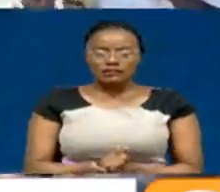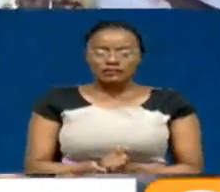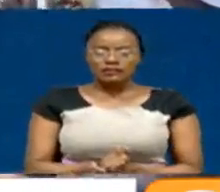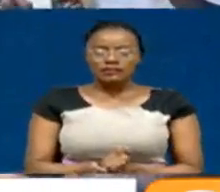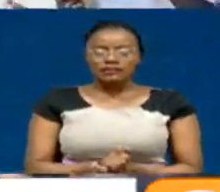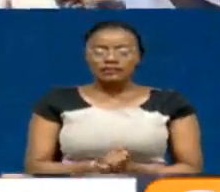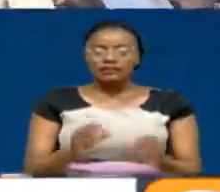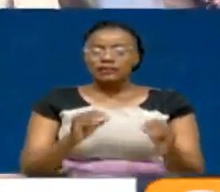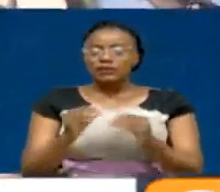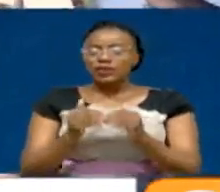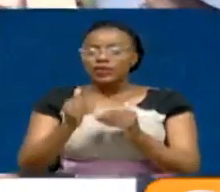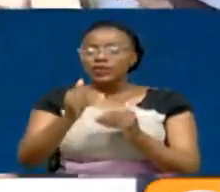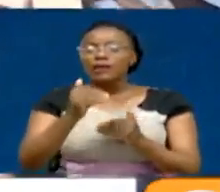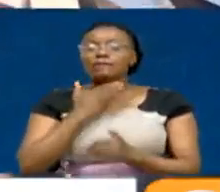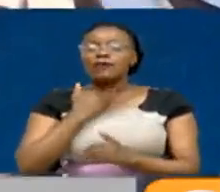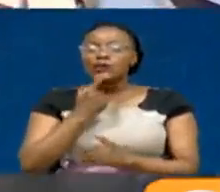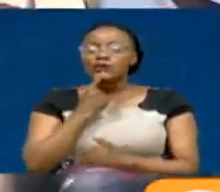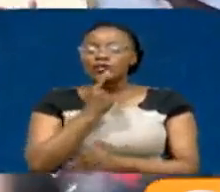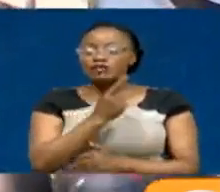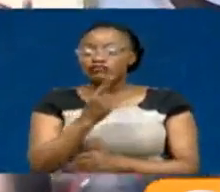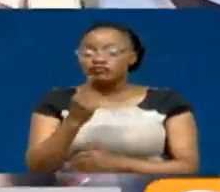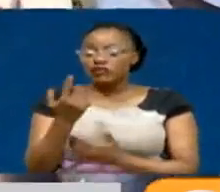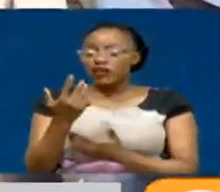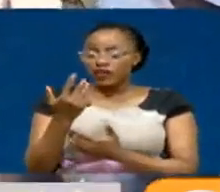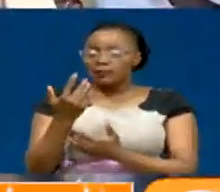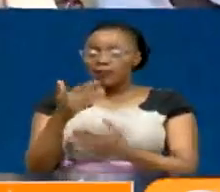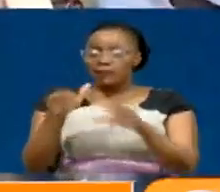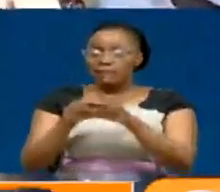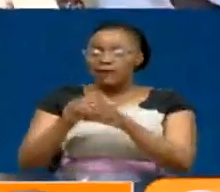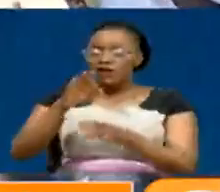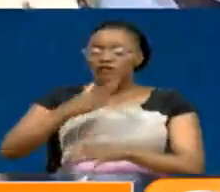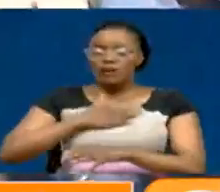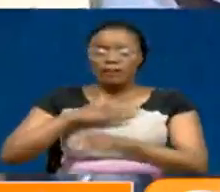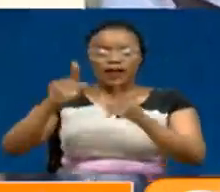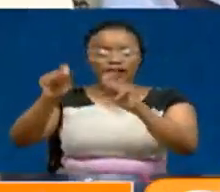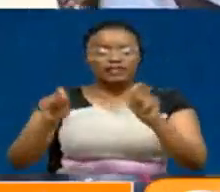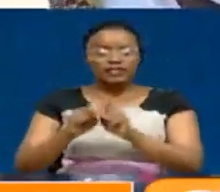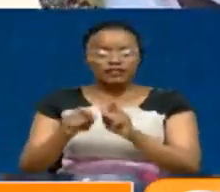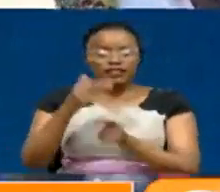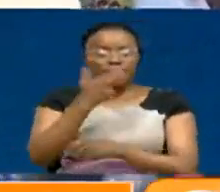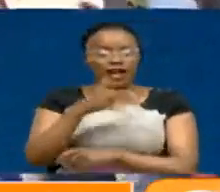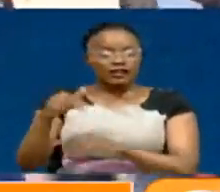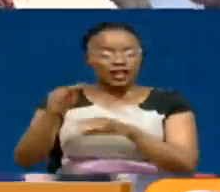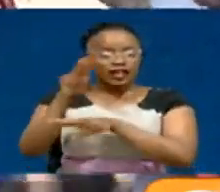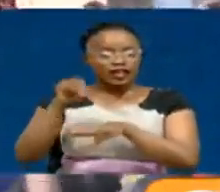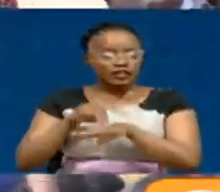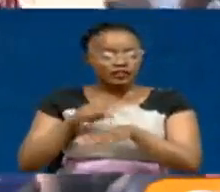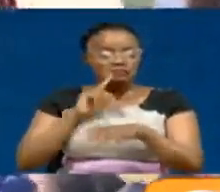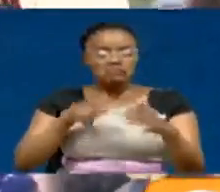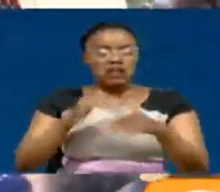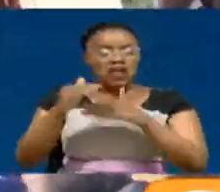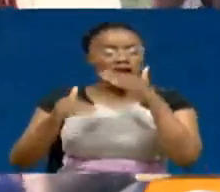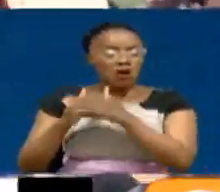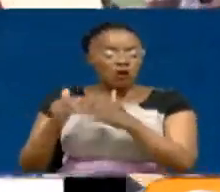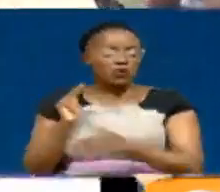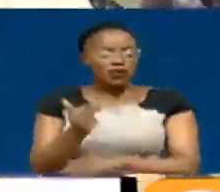Going forward, and I want to tell members of my team, the Hustler Nation, that all of